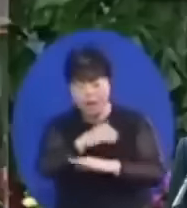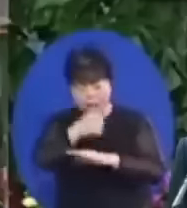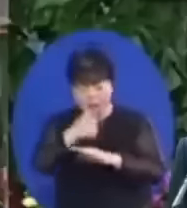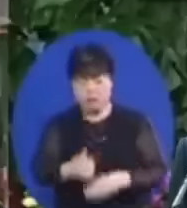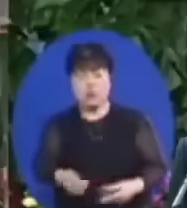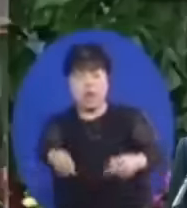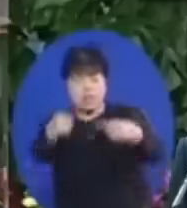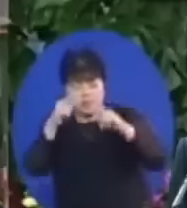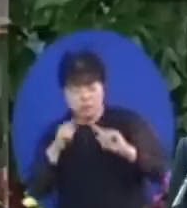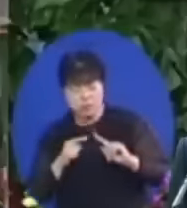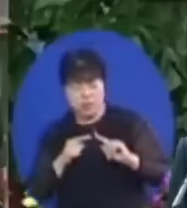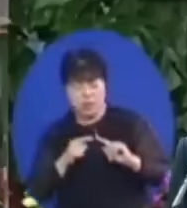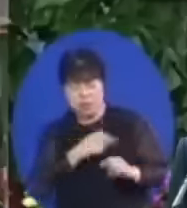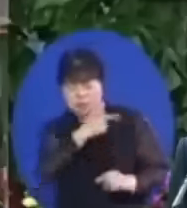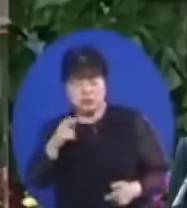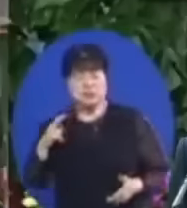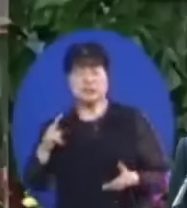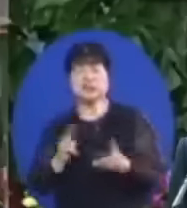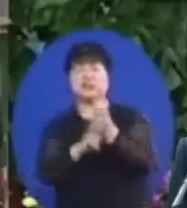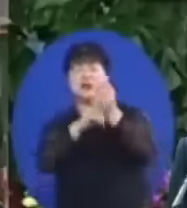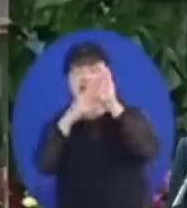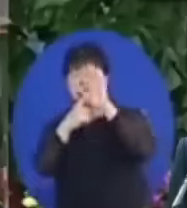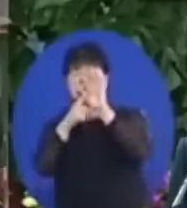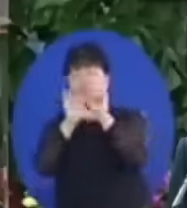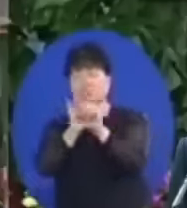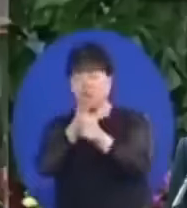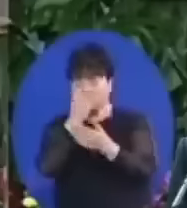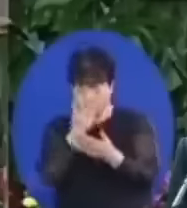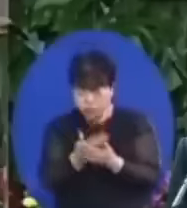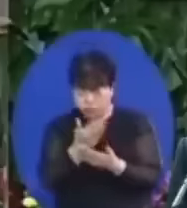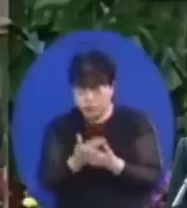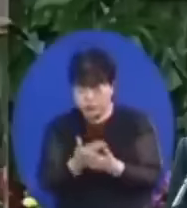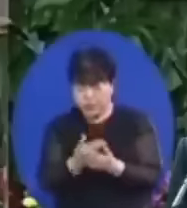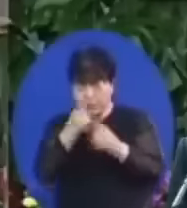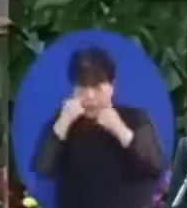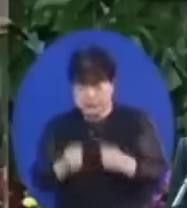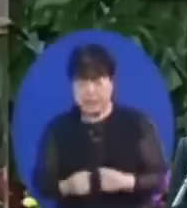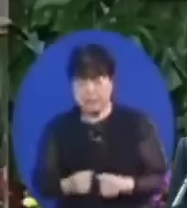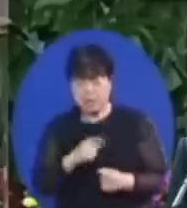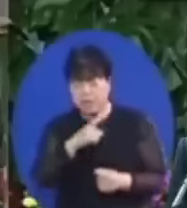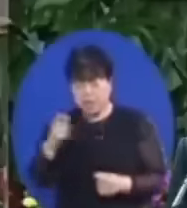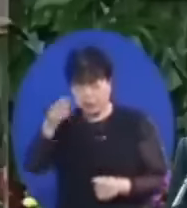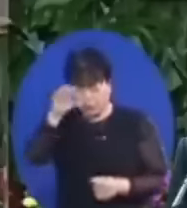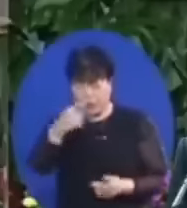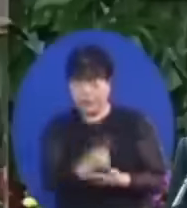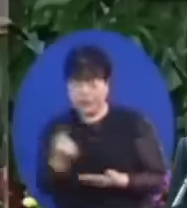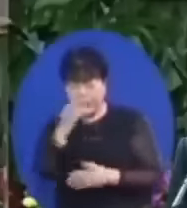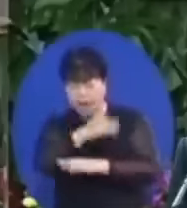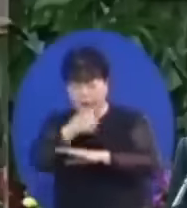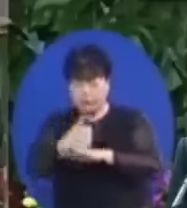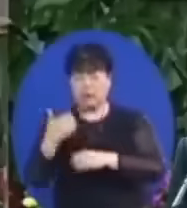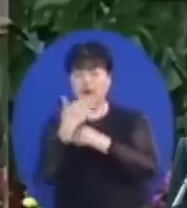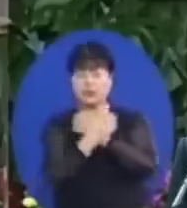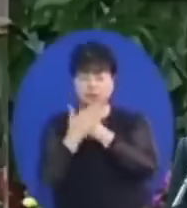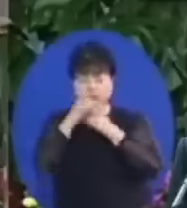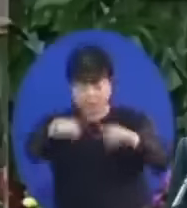그리스도가 들어와서 오늘 큰 기적이 일어나게 도와주시옵시고 우리의 삶이 여리고를 떠나 그리스도의